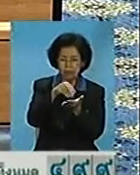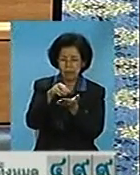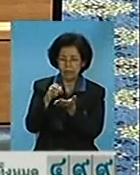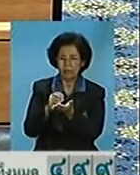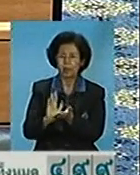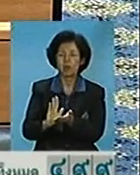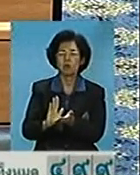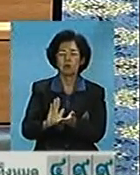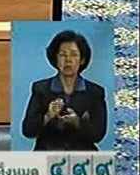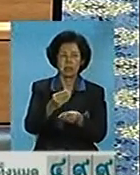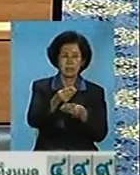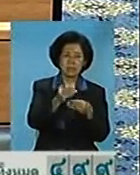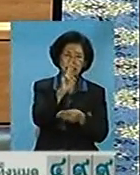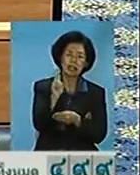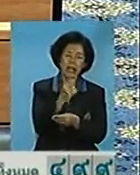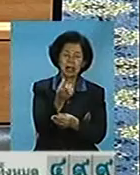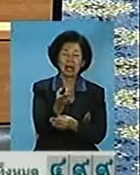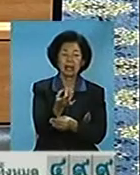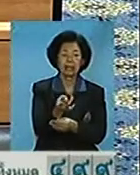ชาวสวนยางไปใช้อะไรบ้าง